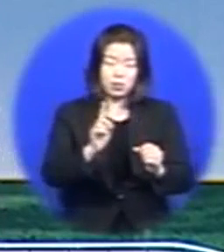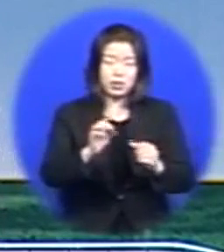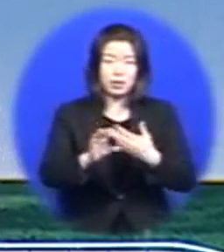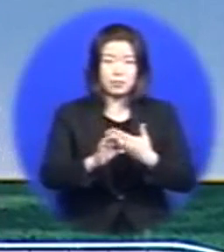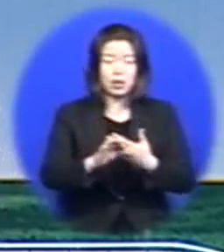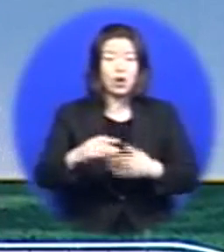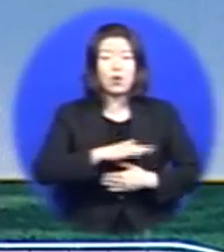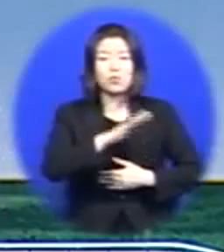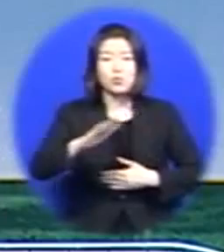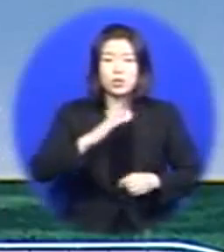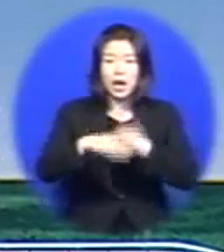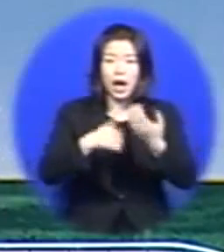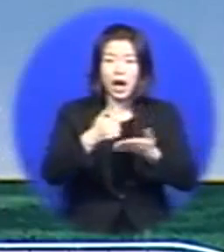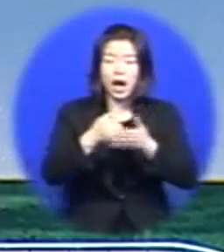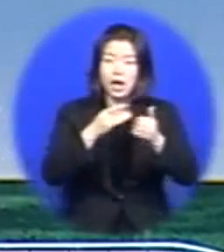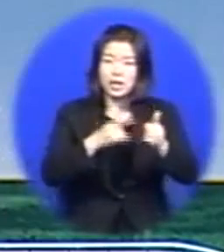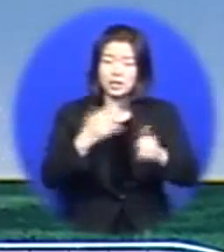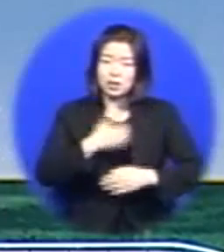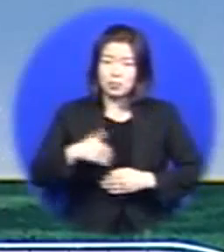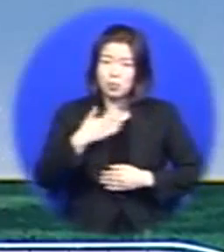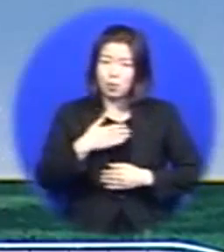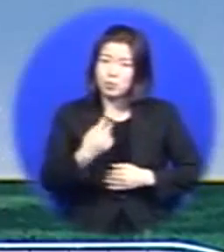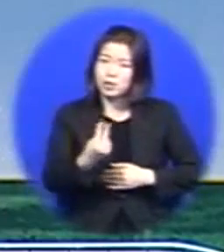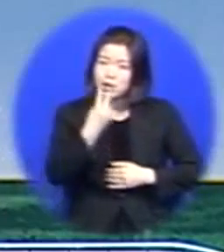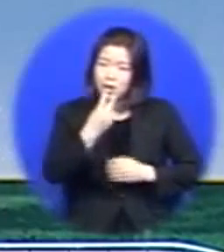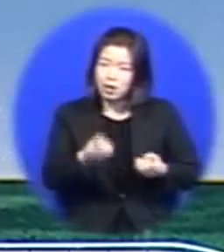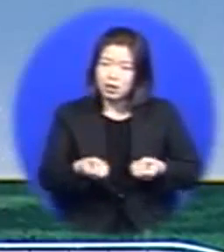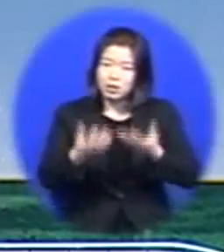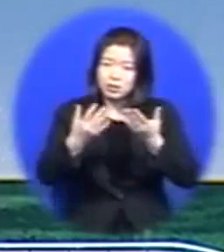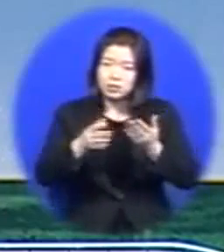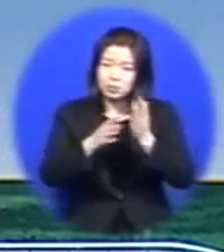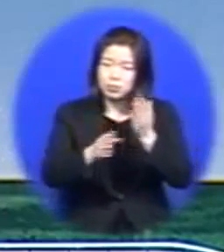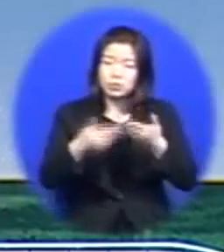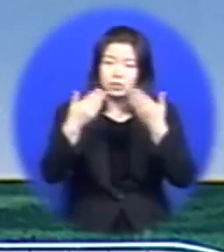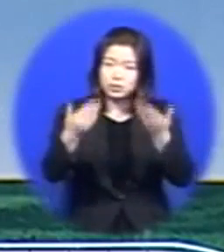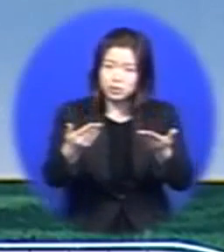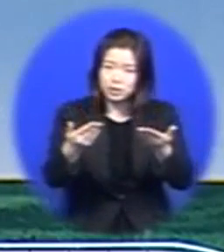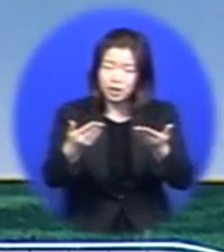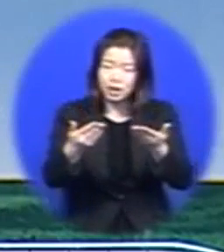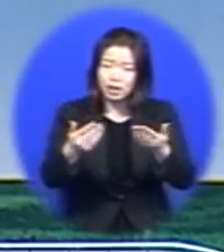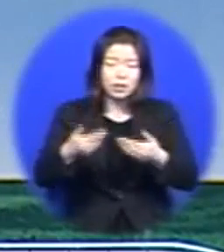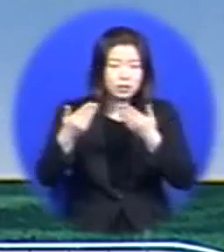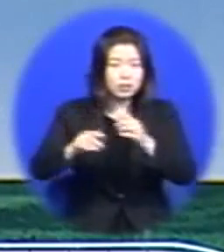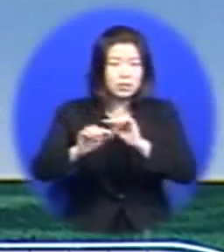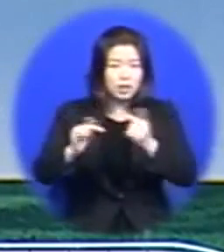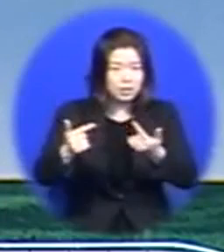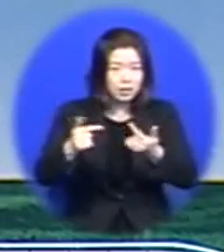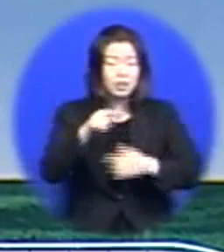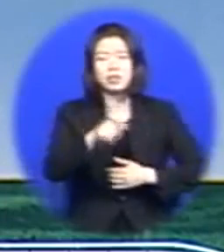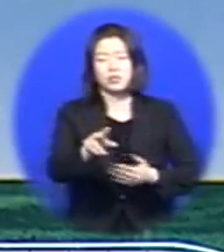우리가 하나님께 우리 몸을 산 제물로 바치느냐 안 바치느냐고 하는 게 아니라는 걸 알게 돼요.